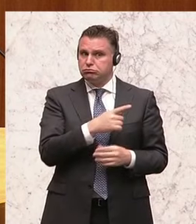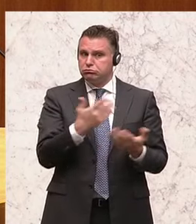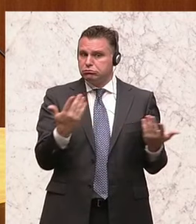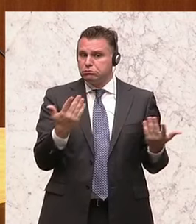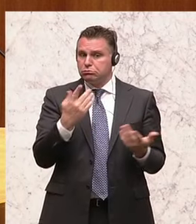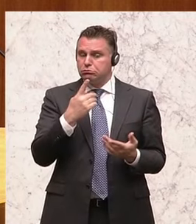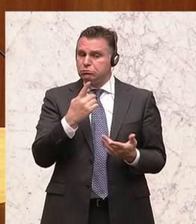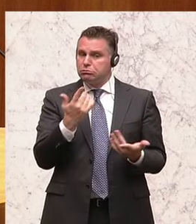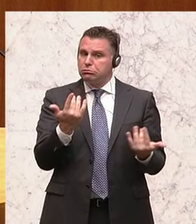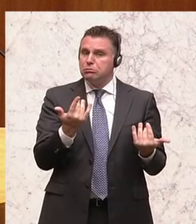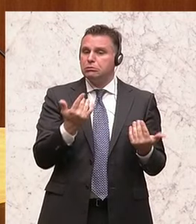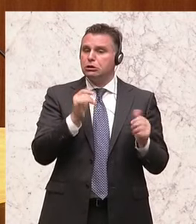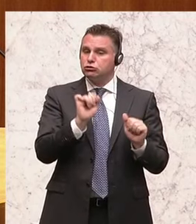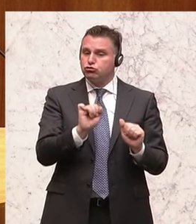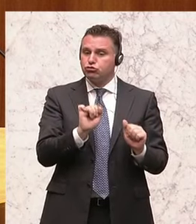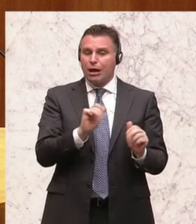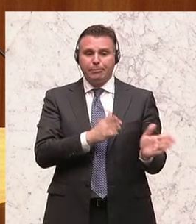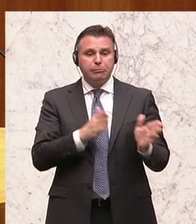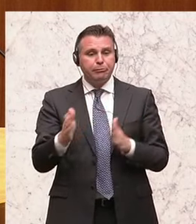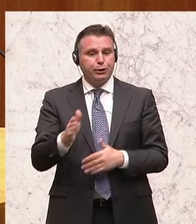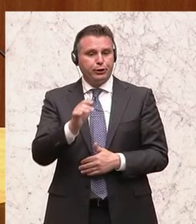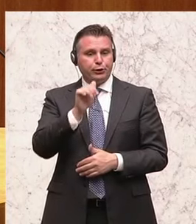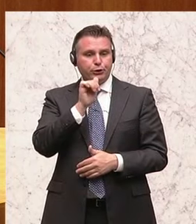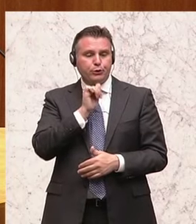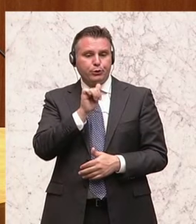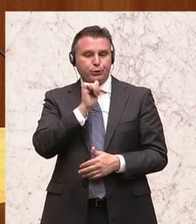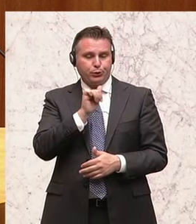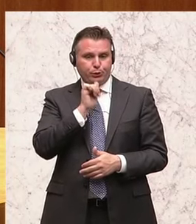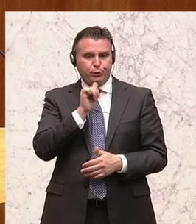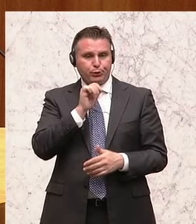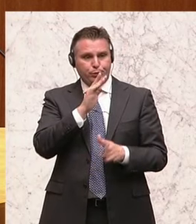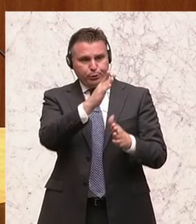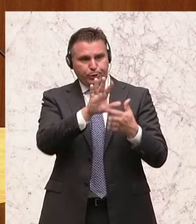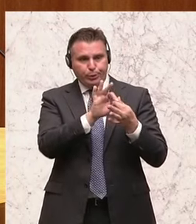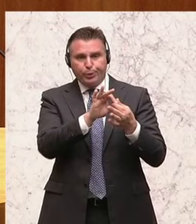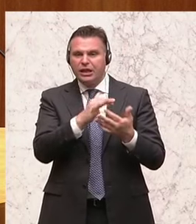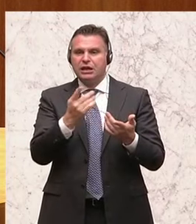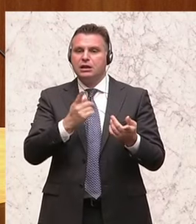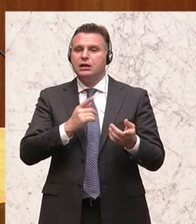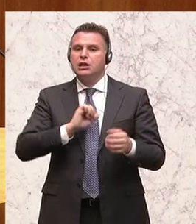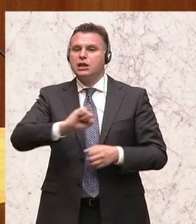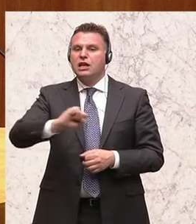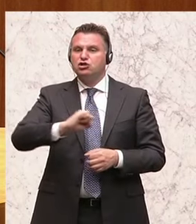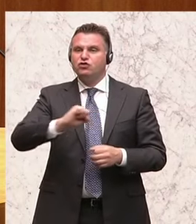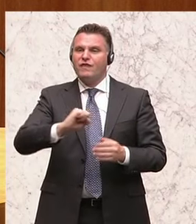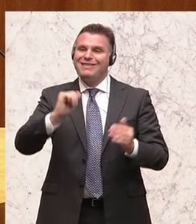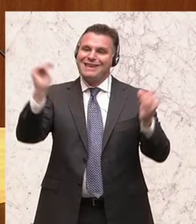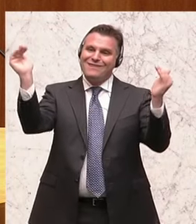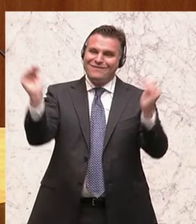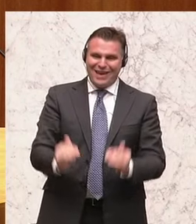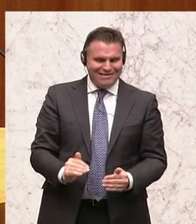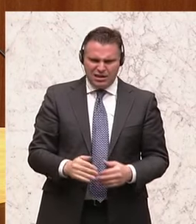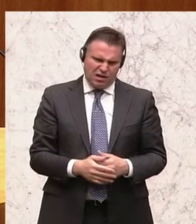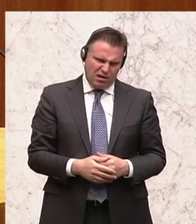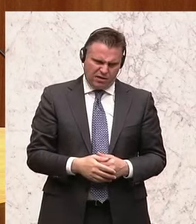nicht auf die sogenannte grüne Schiene, dass man die Geschwindigkeiten herunter reduziert. Wie nieder sollen es denn noch werden? Es